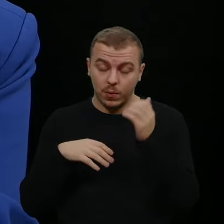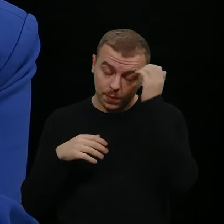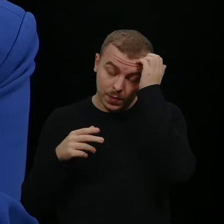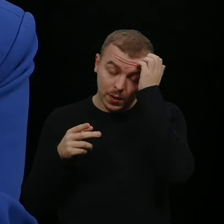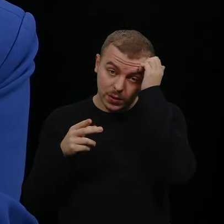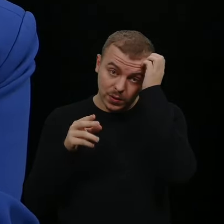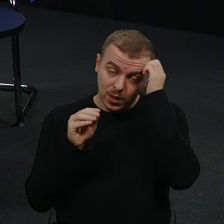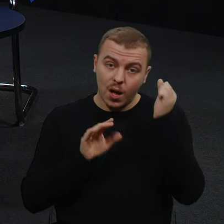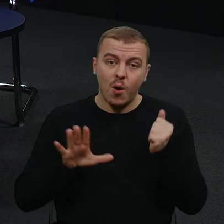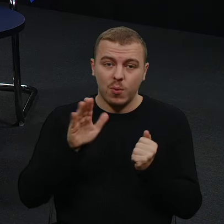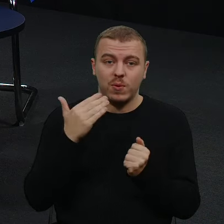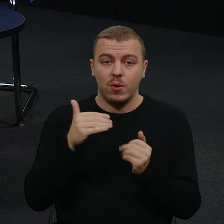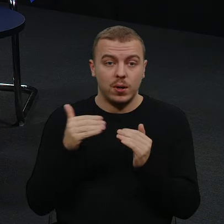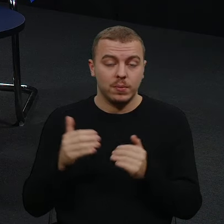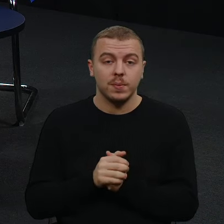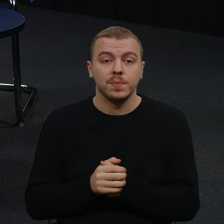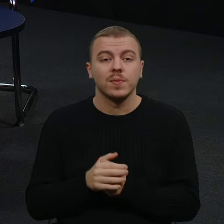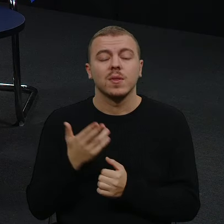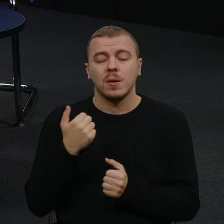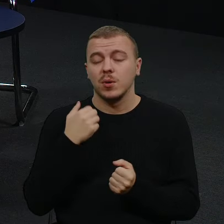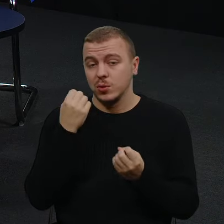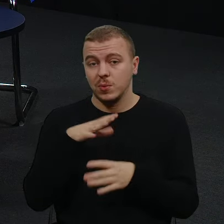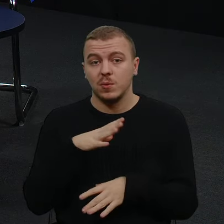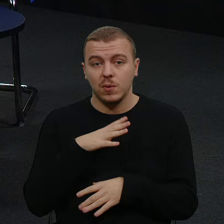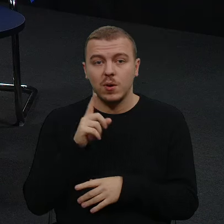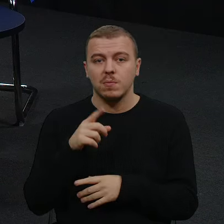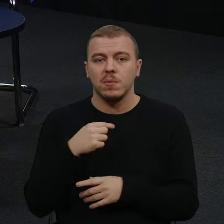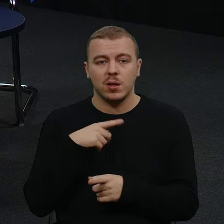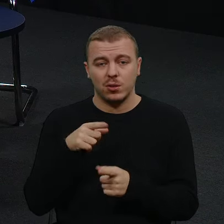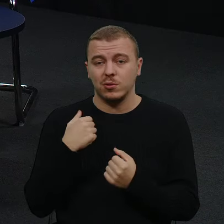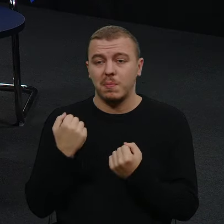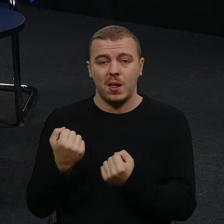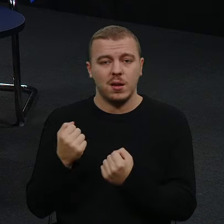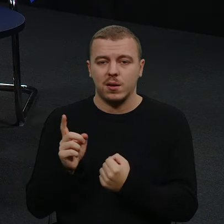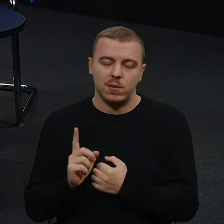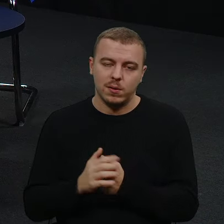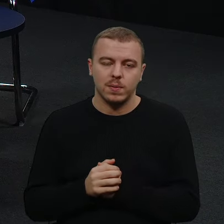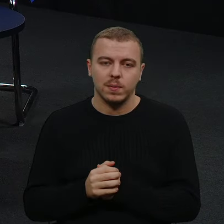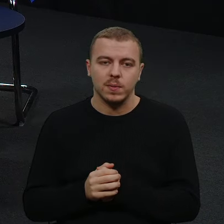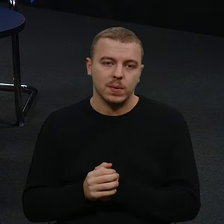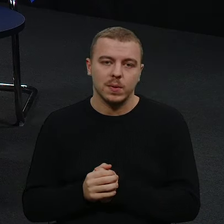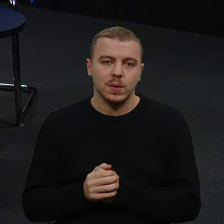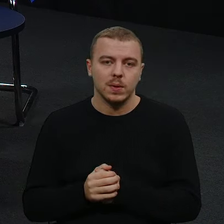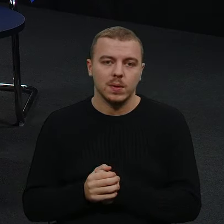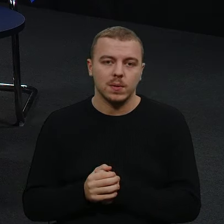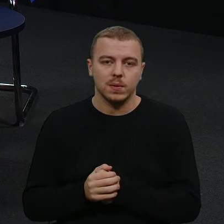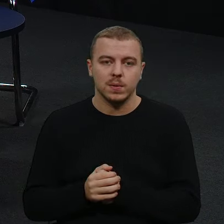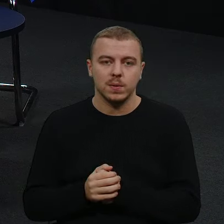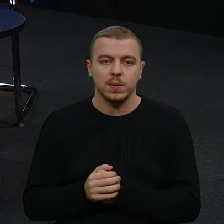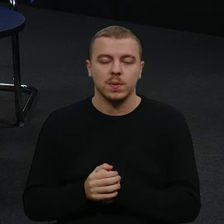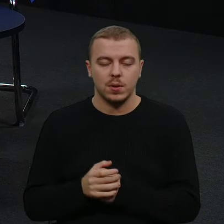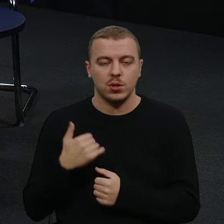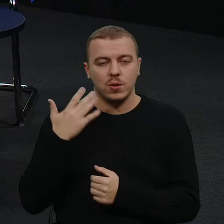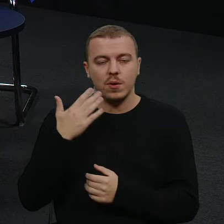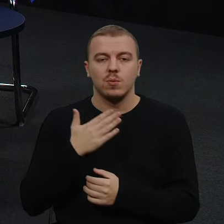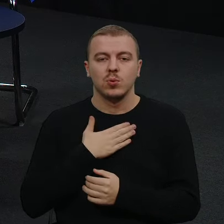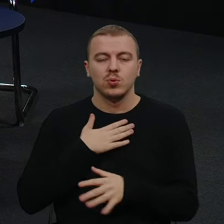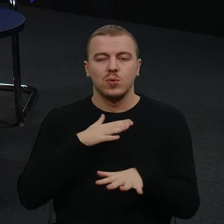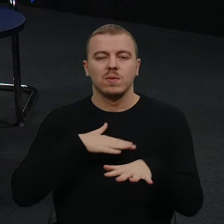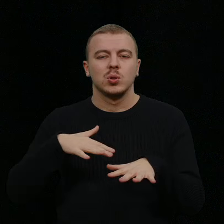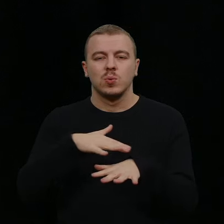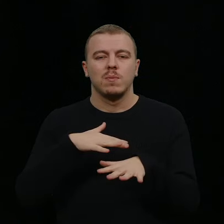europiniu tokiu lygmeniu. Aš esu susipažinęs, bet aš nesu šalininkas, aš manau, kad visgi mūsų visuomenė nu, nėra